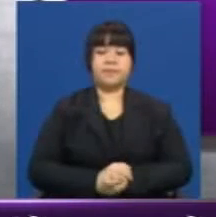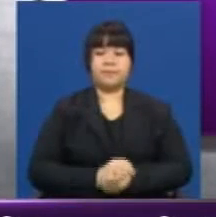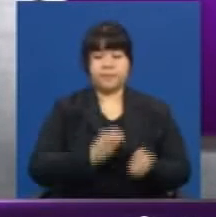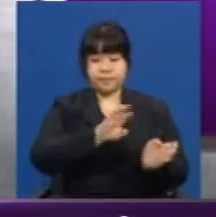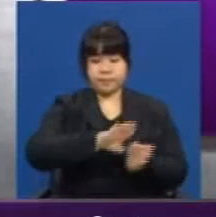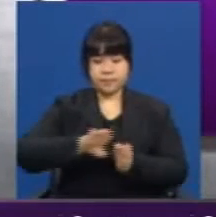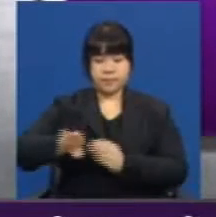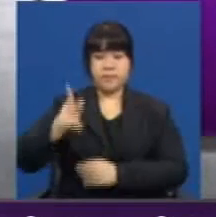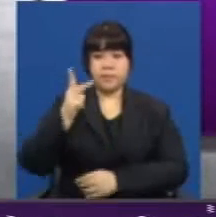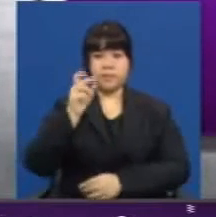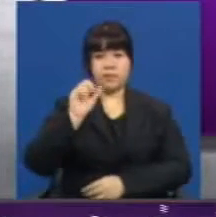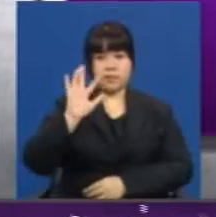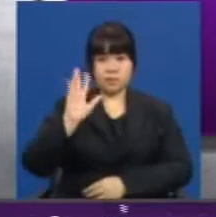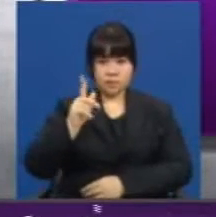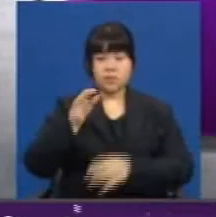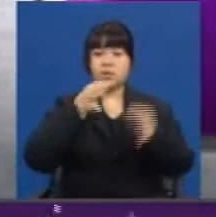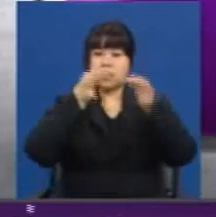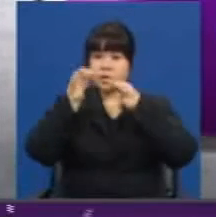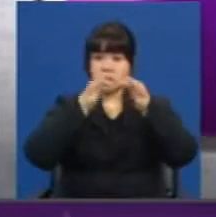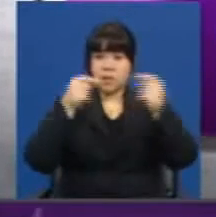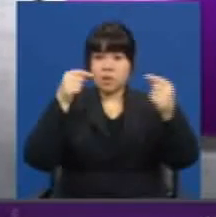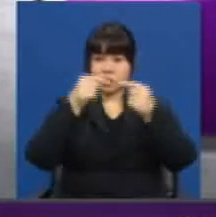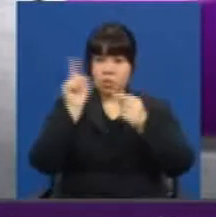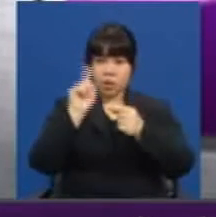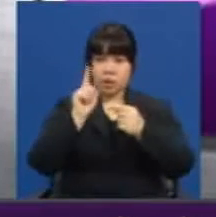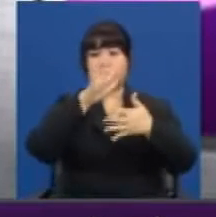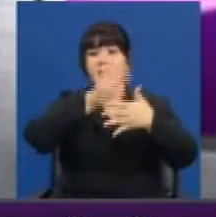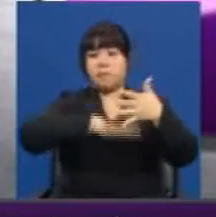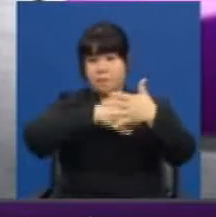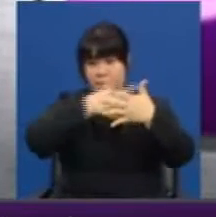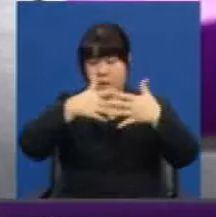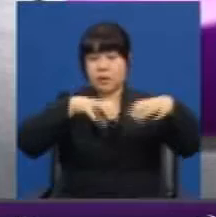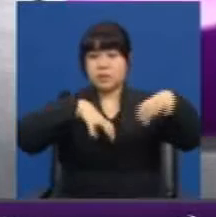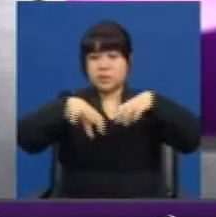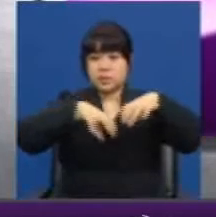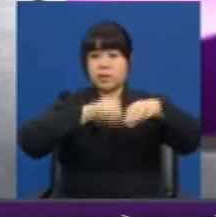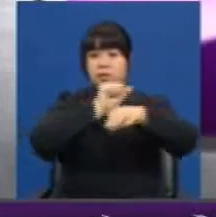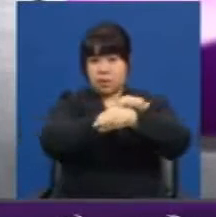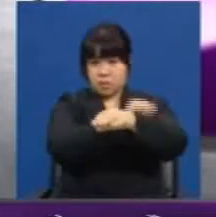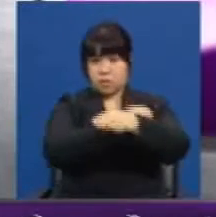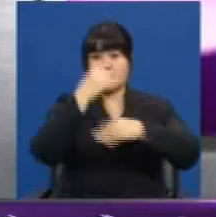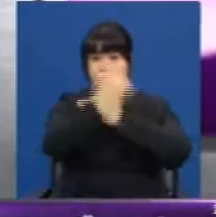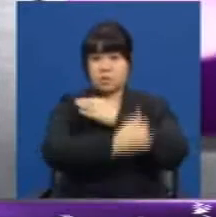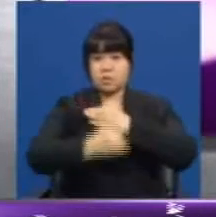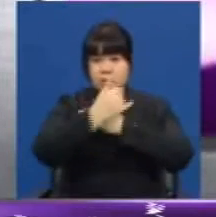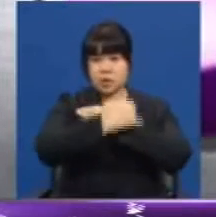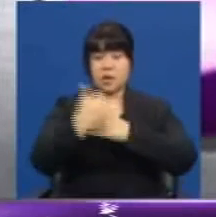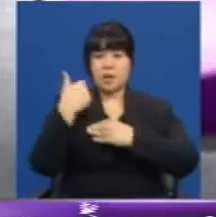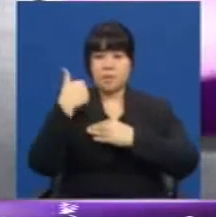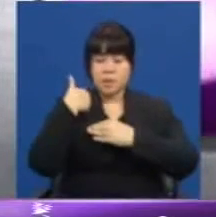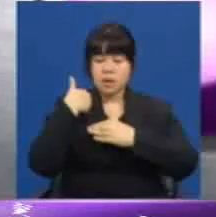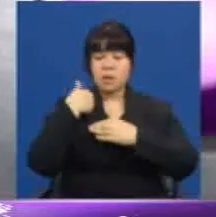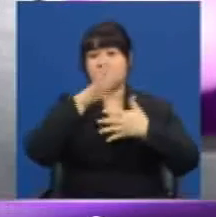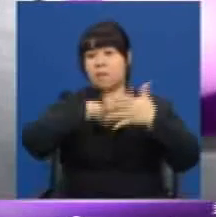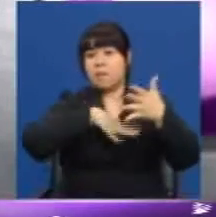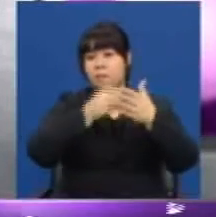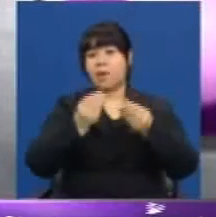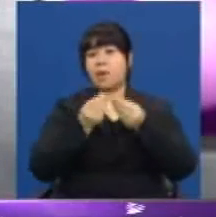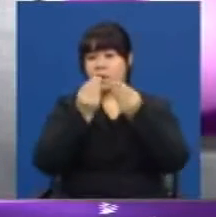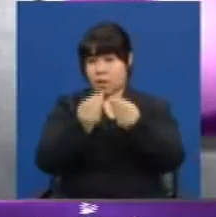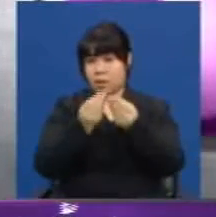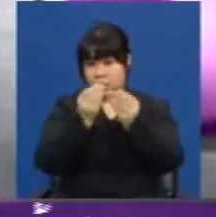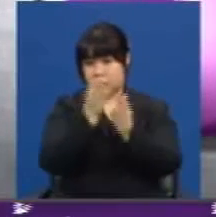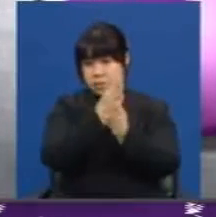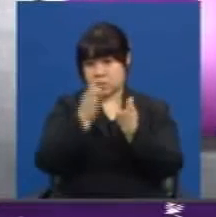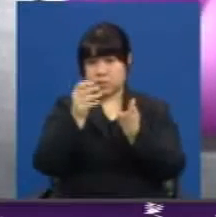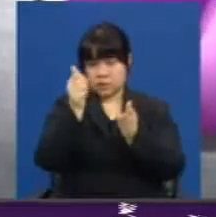ภายหลังคสชออกมาชี้แจงทำความเข้าใจเกี่ยวกับนโยบายการจัดระเบียบแรงงานต่างด้าวและออกมาตรการผ่อนผันนะคะขณะนี้จำนวนราย